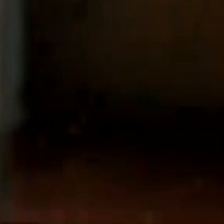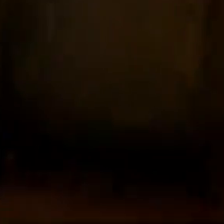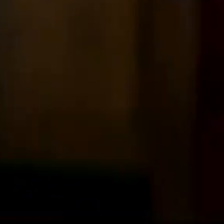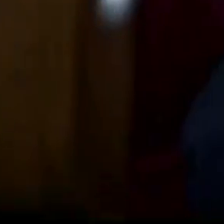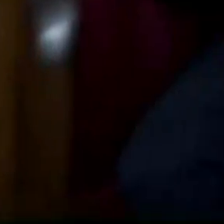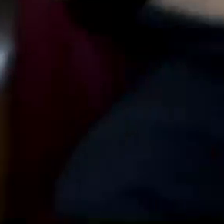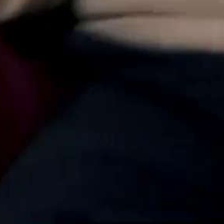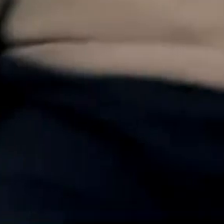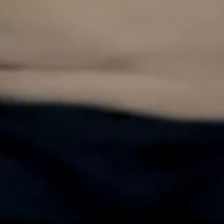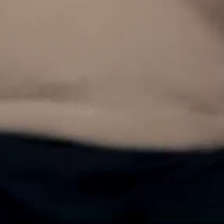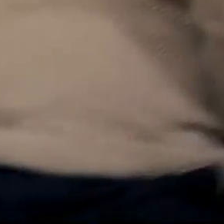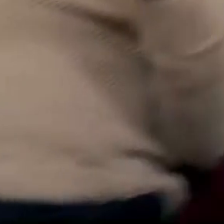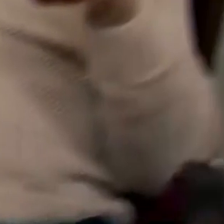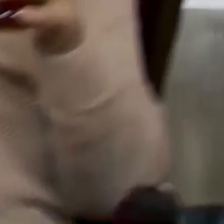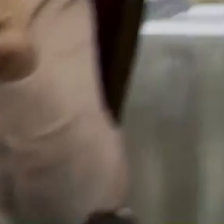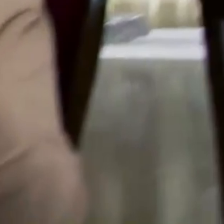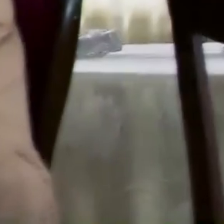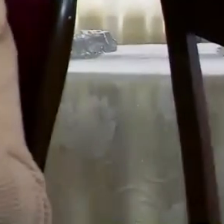Fatma tabletinden bir şeylere bakıyor.